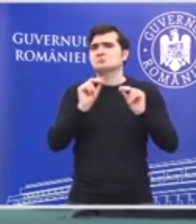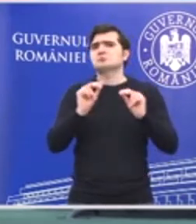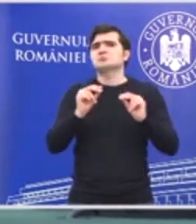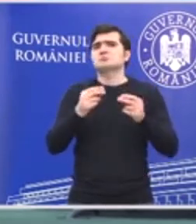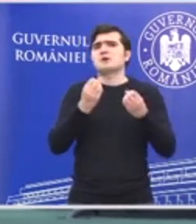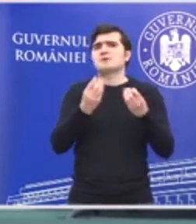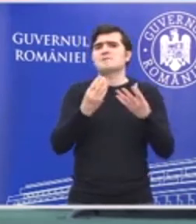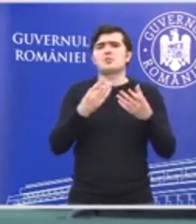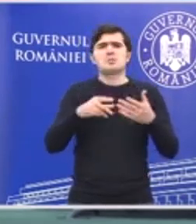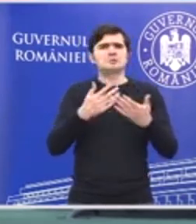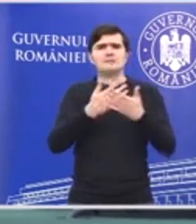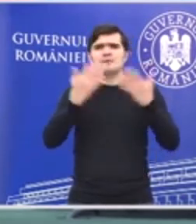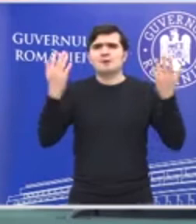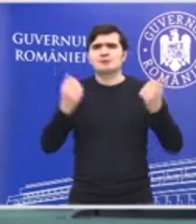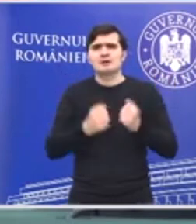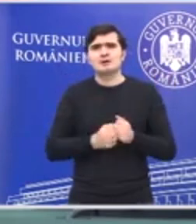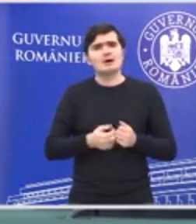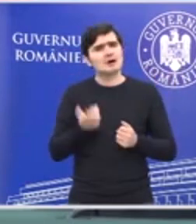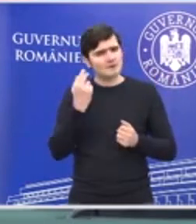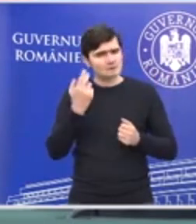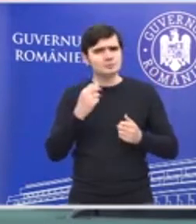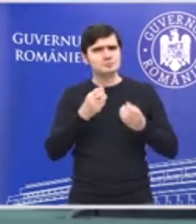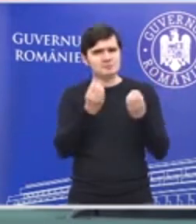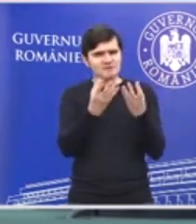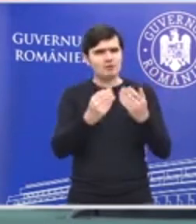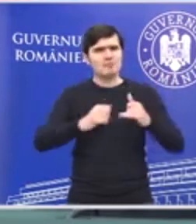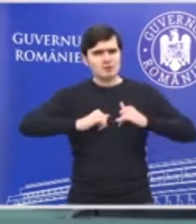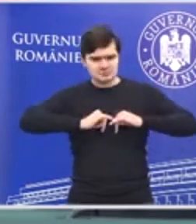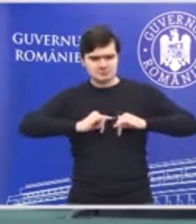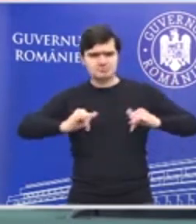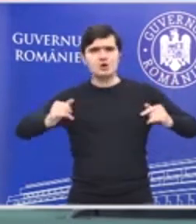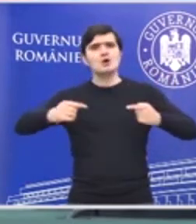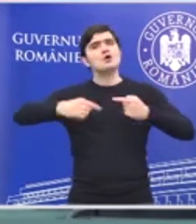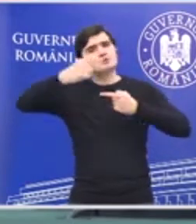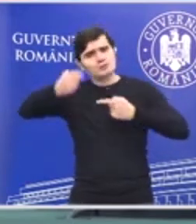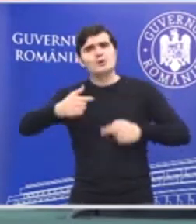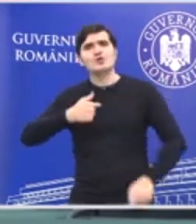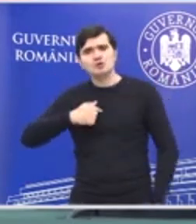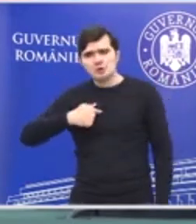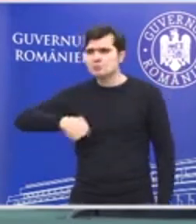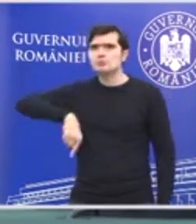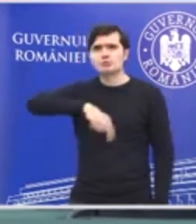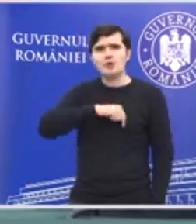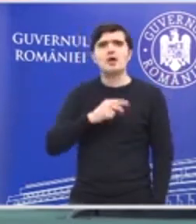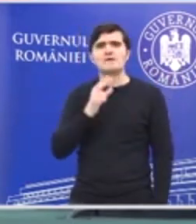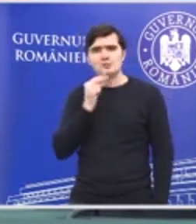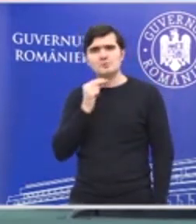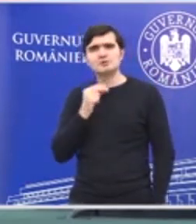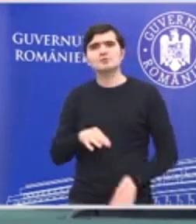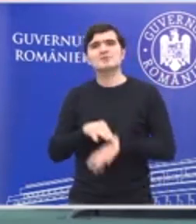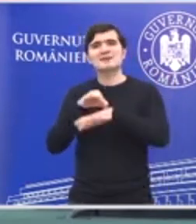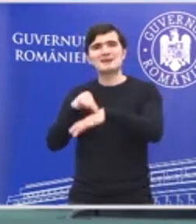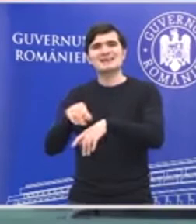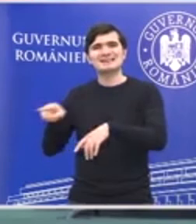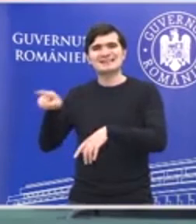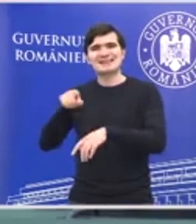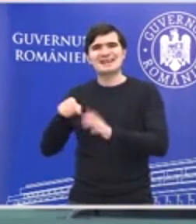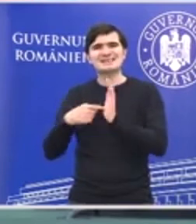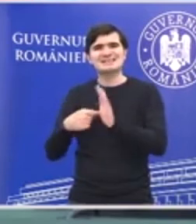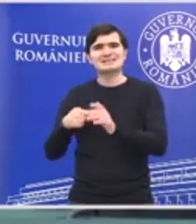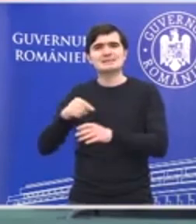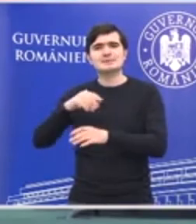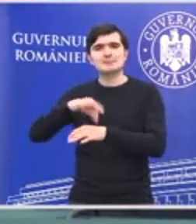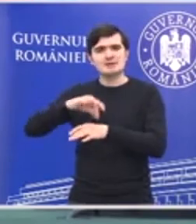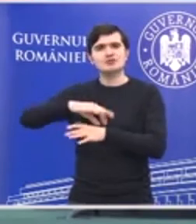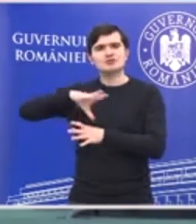clară și a fost elaborată în urma discuțiilor cu reprezentanții medicilor de familie. Au fost